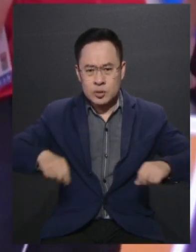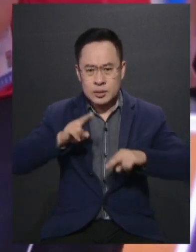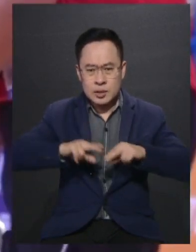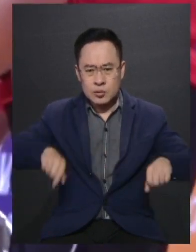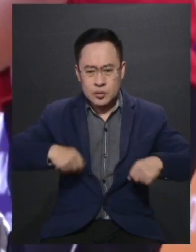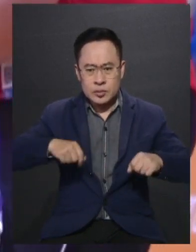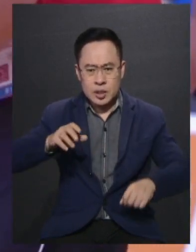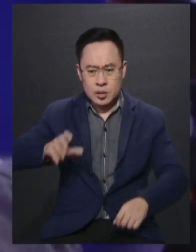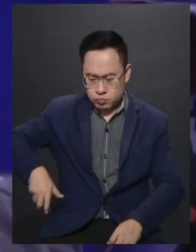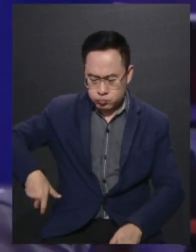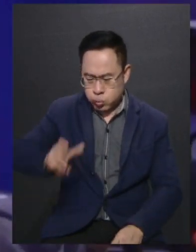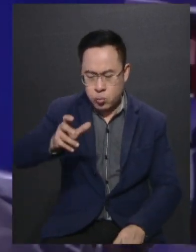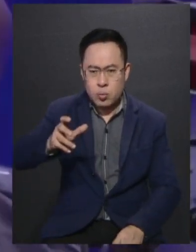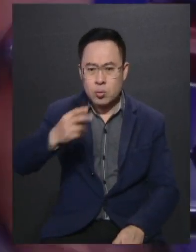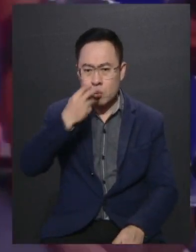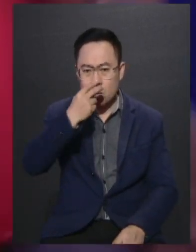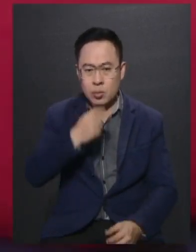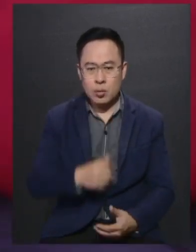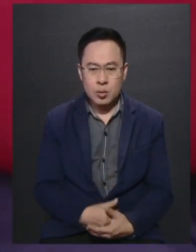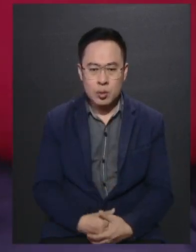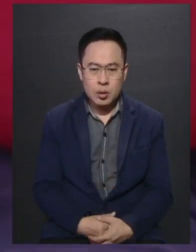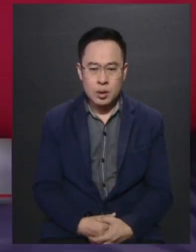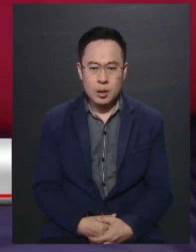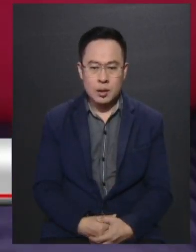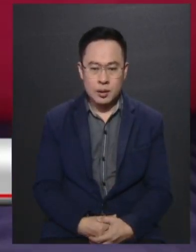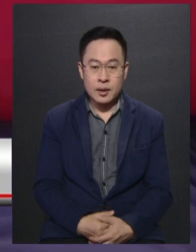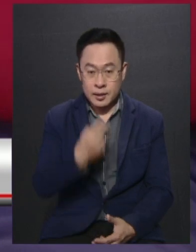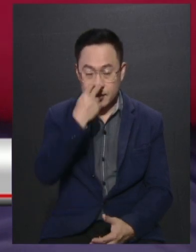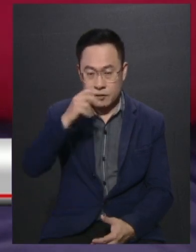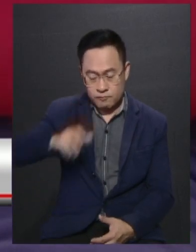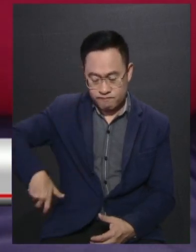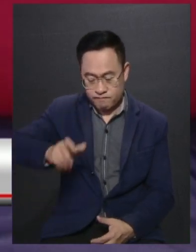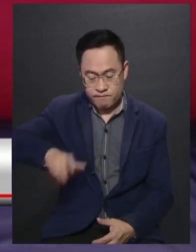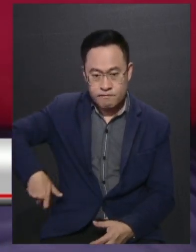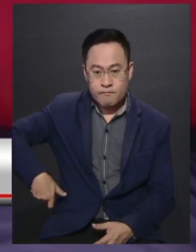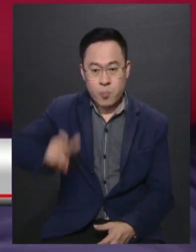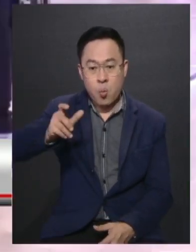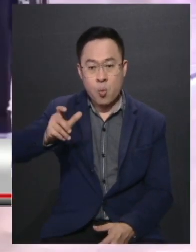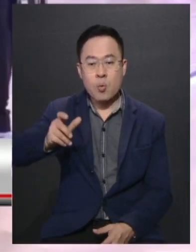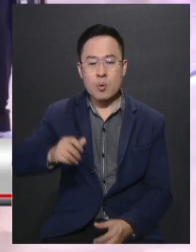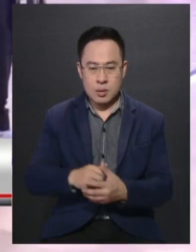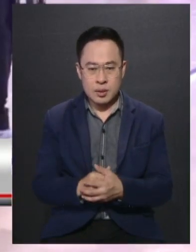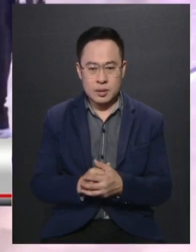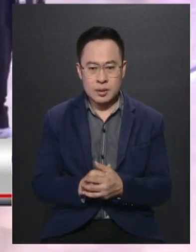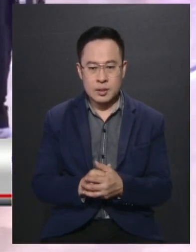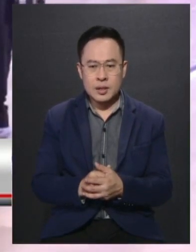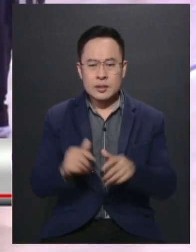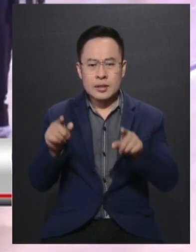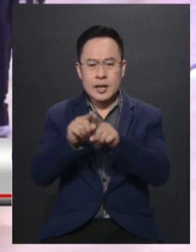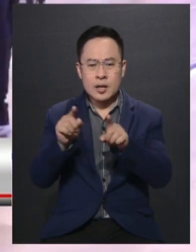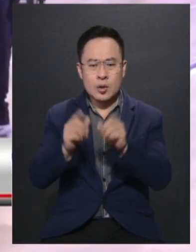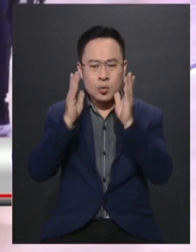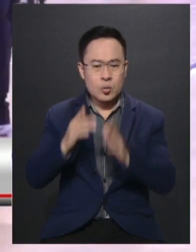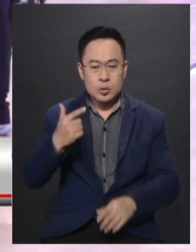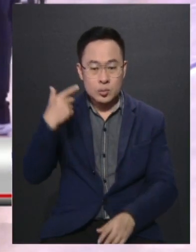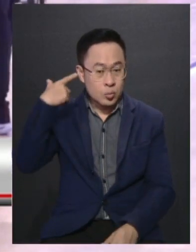สำหรับการแข่งขันบ็อกเซียที่ National Olympic Stadium NSTC กรุงพนมเปญประเทศกัมพูชาเมื่อวานเ